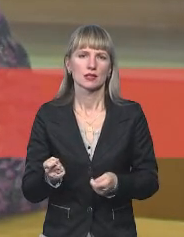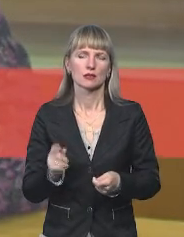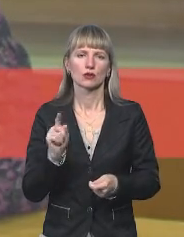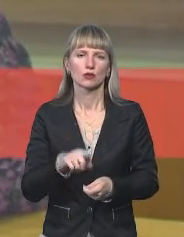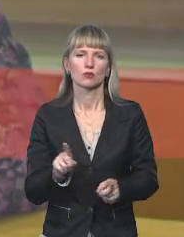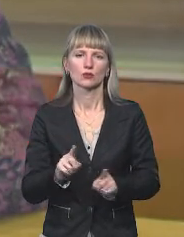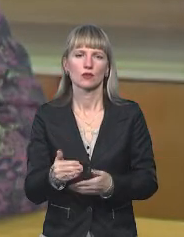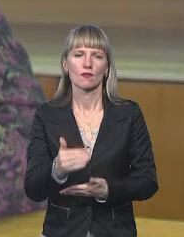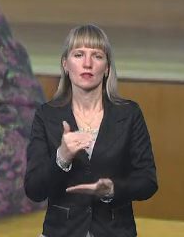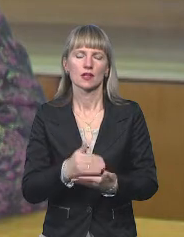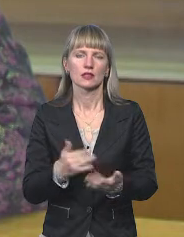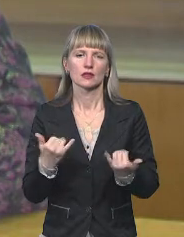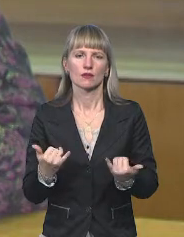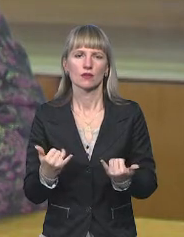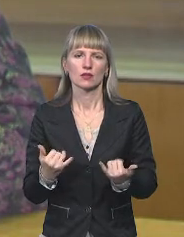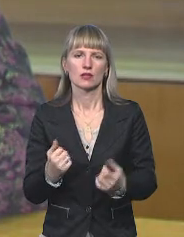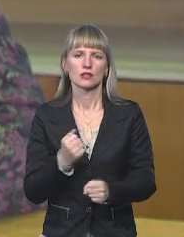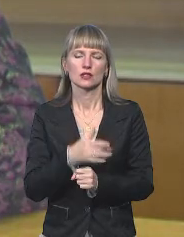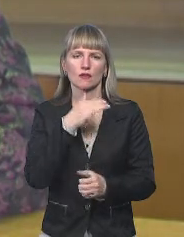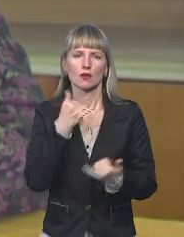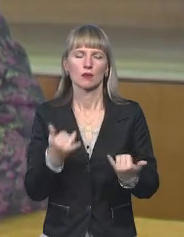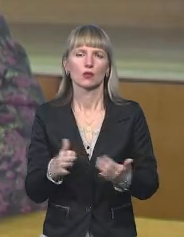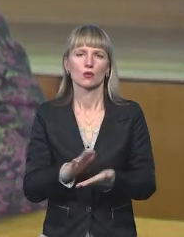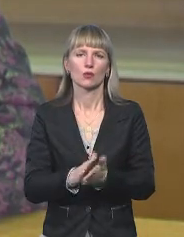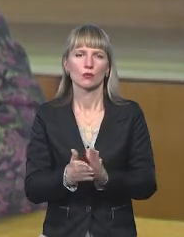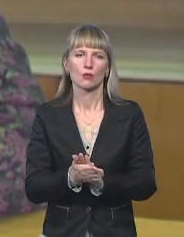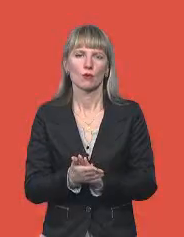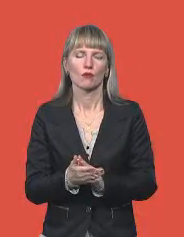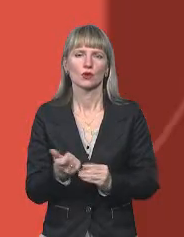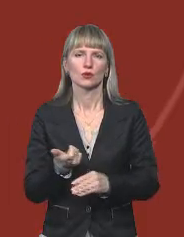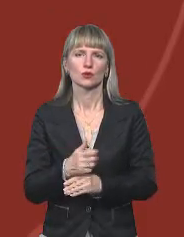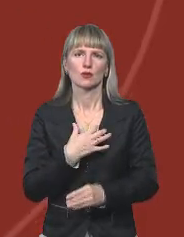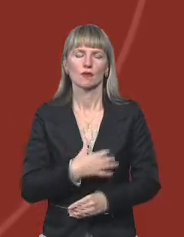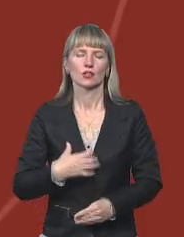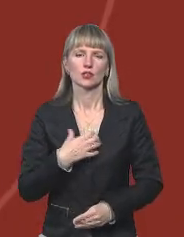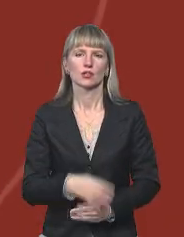що на сьогодні створити сучасні умови надзвичайно важливо.